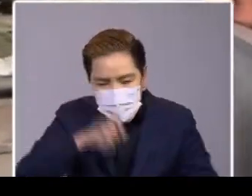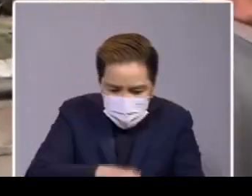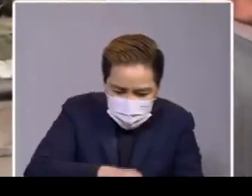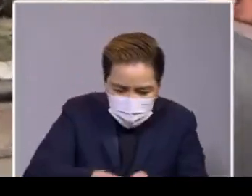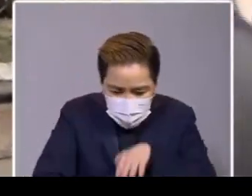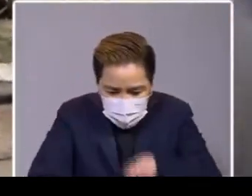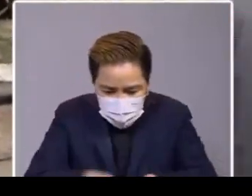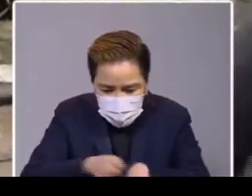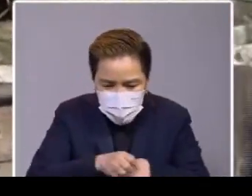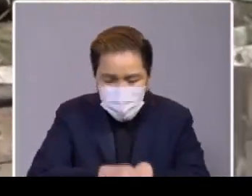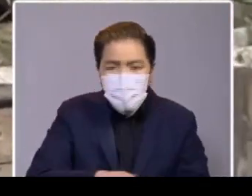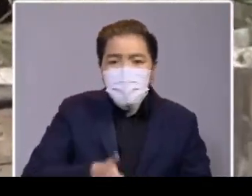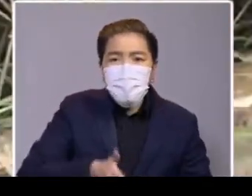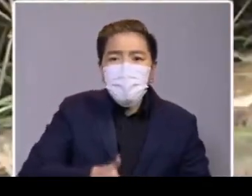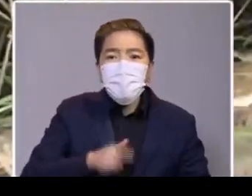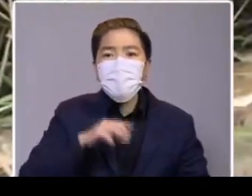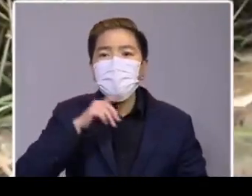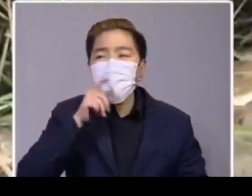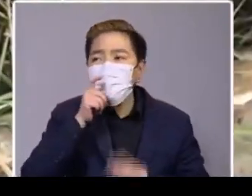เท้าต่างๆโรคฉี่หนูต้องระมัดระวังกันด้วยนะคะ